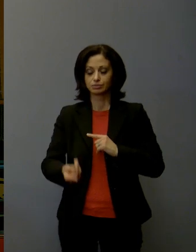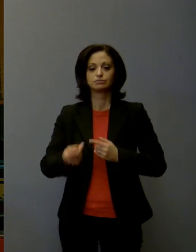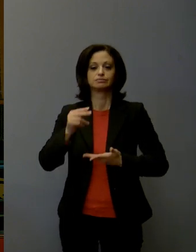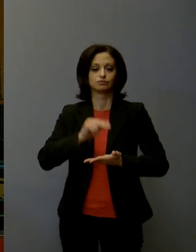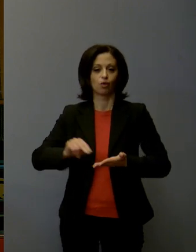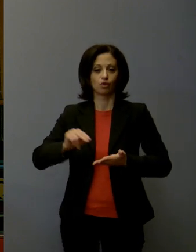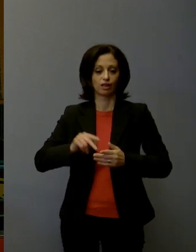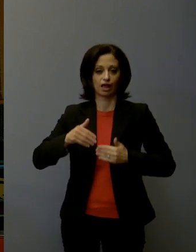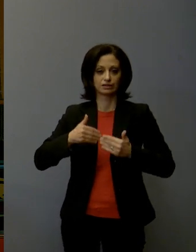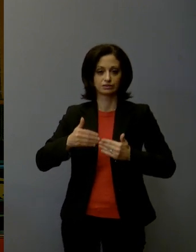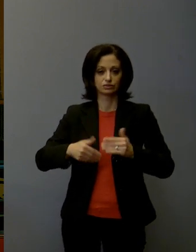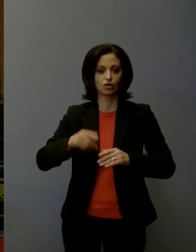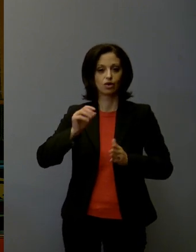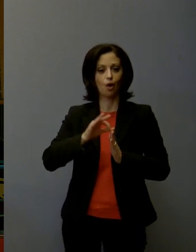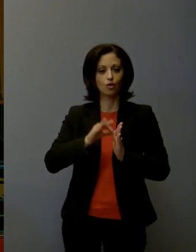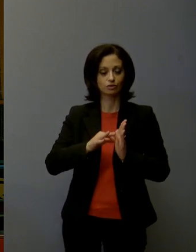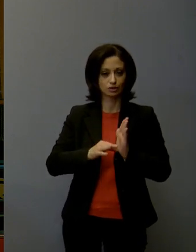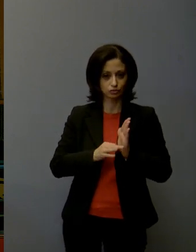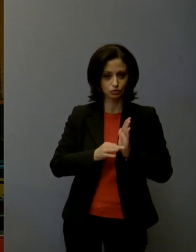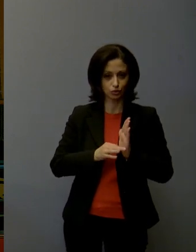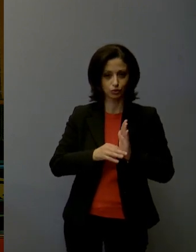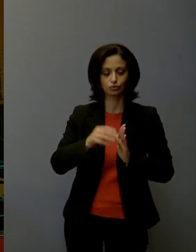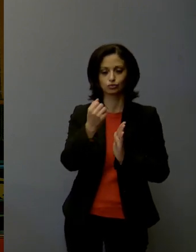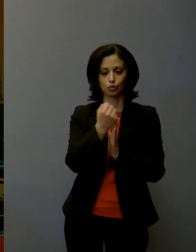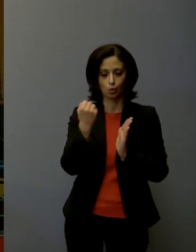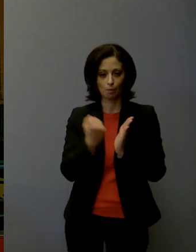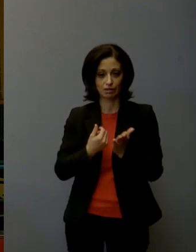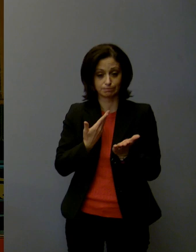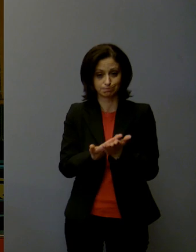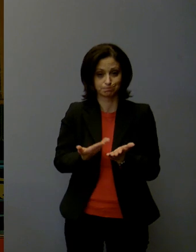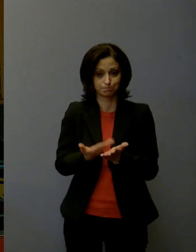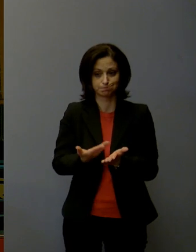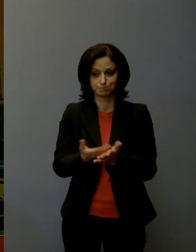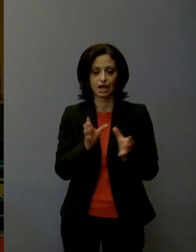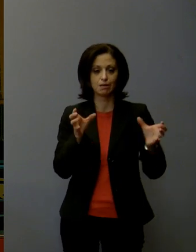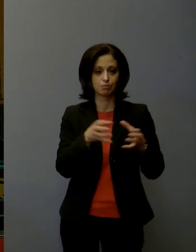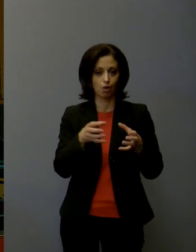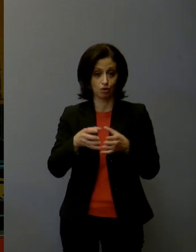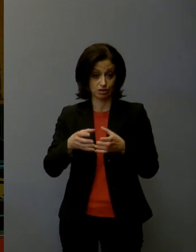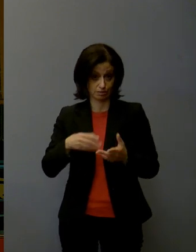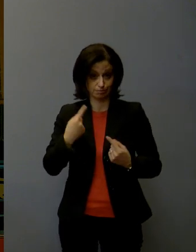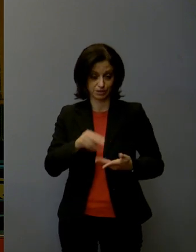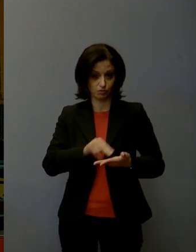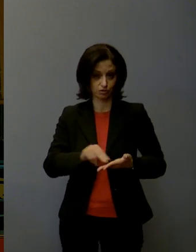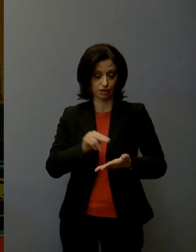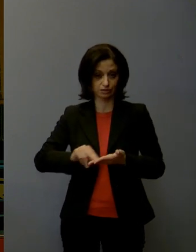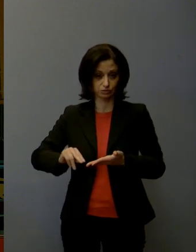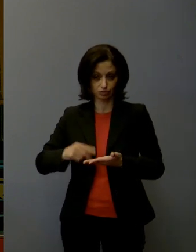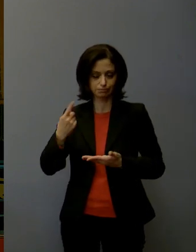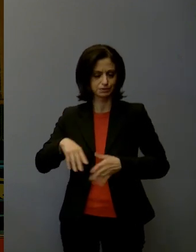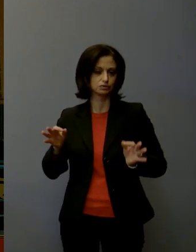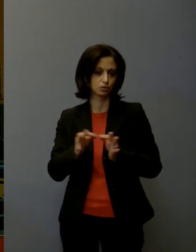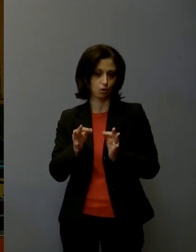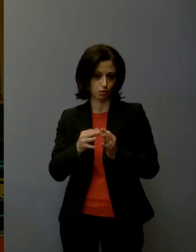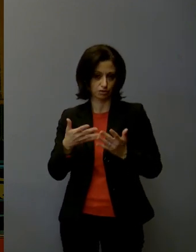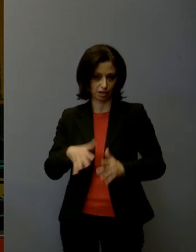votazione degli ordini del giorno dei documenti presentati a blocchi così come stato